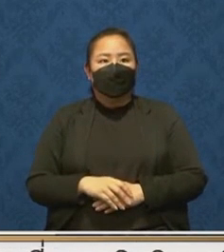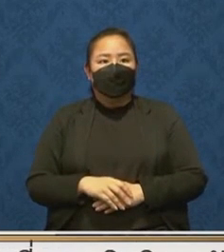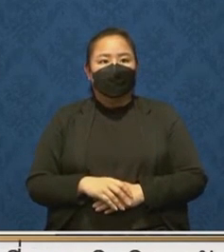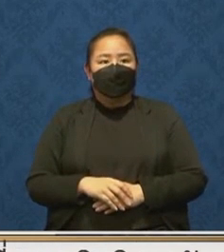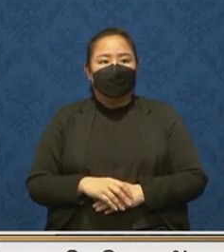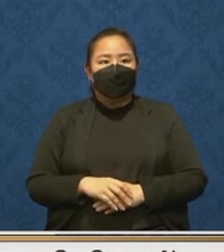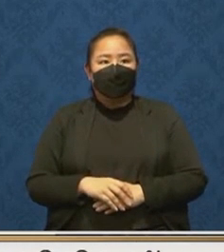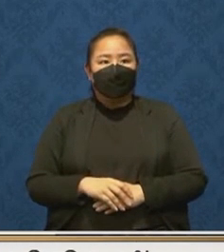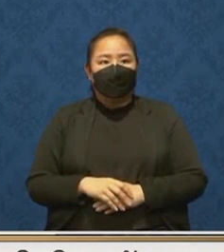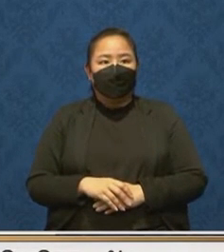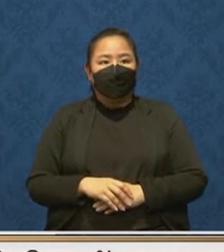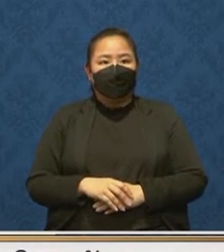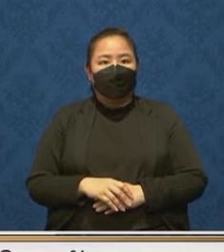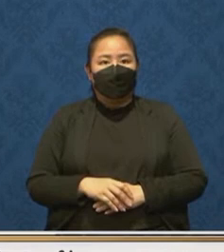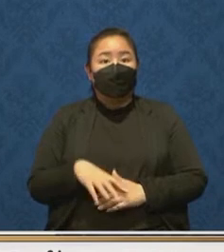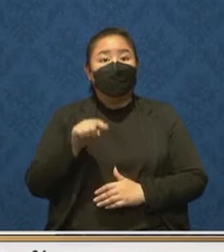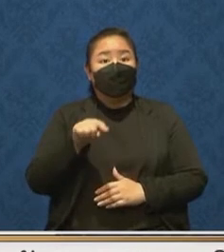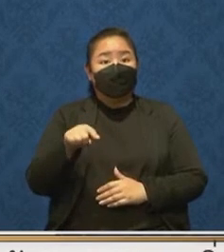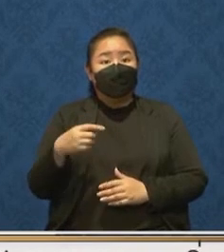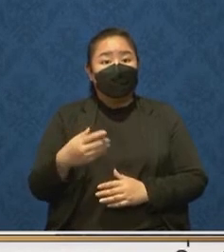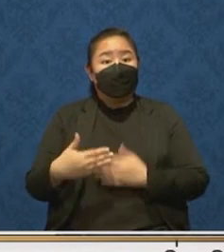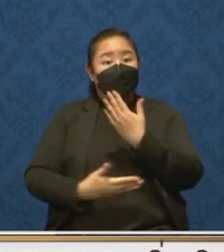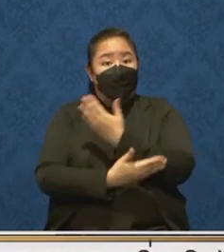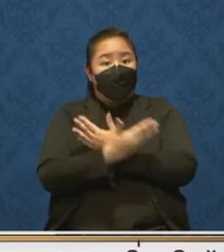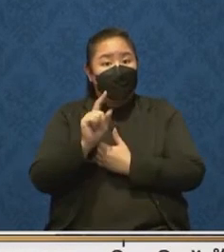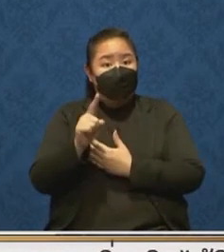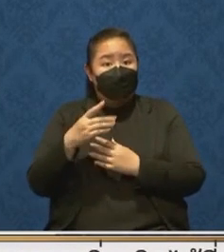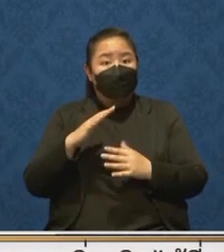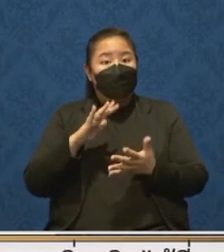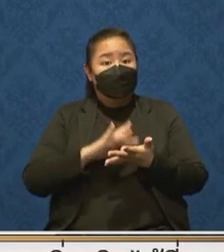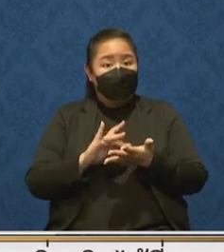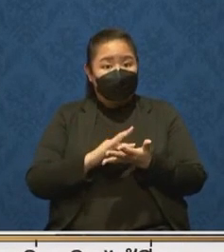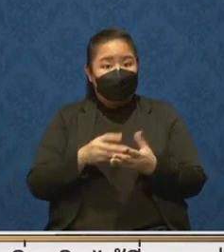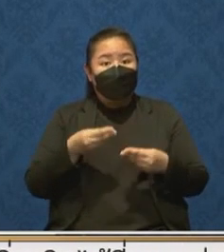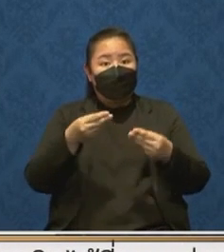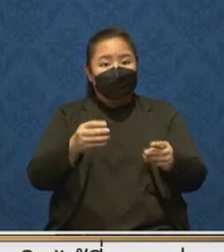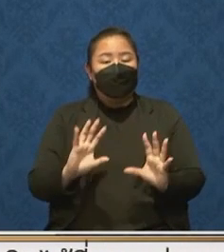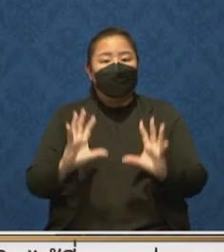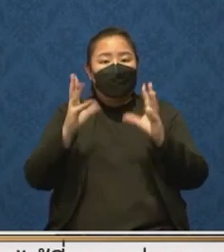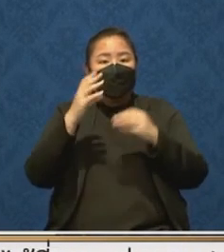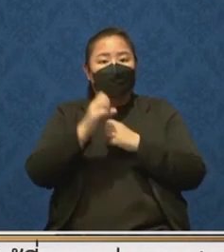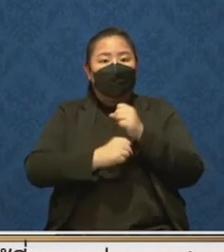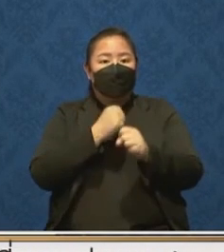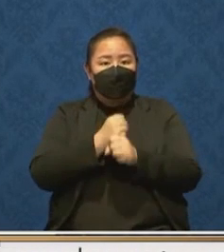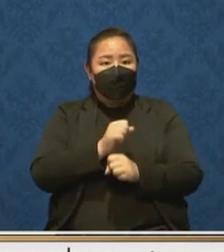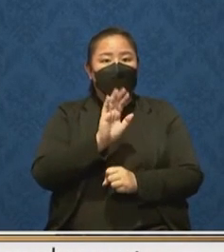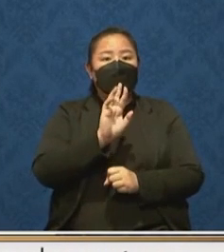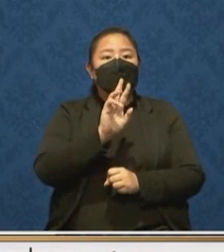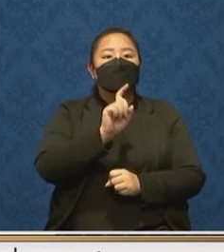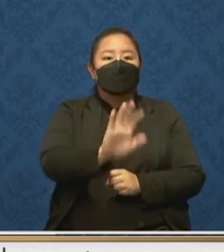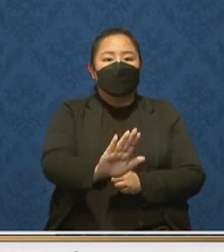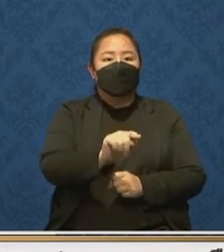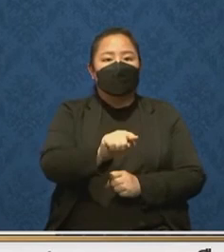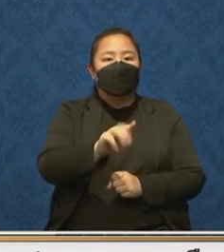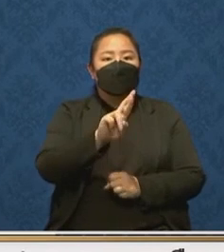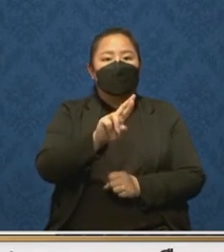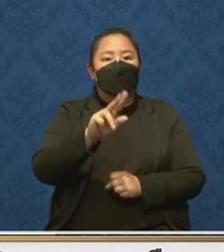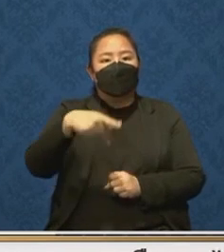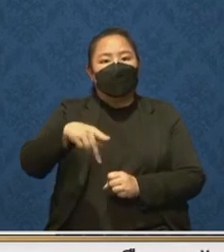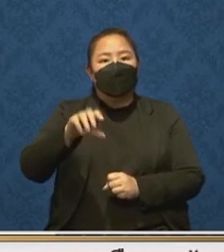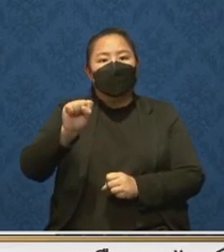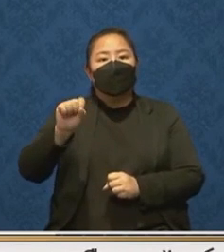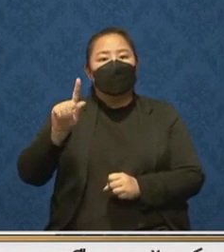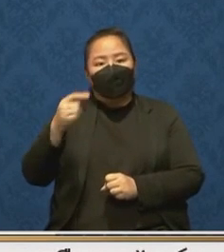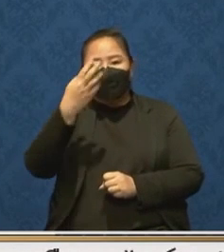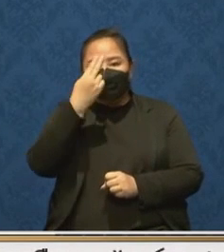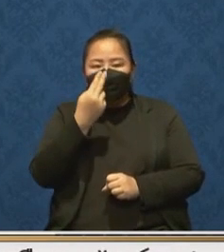เขาบอกว่านี่คือโอกาสที่จะส่งยาไปให้หมดอายุดูที่รอพอสอต่อวามเสียหายอาจจะด